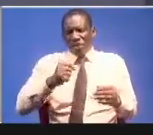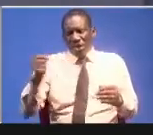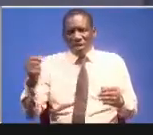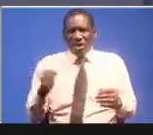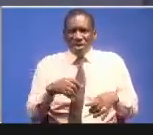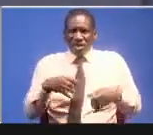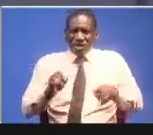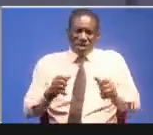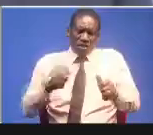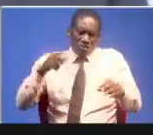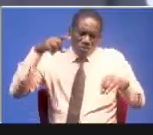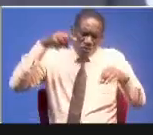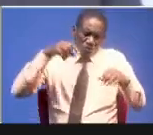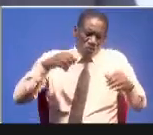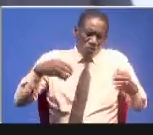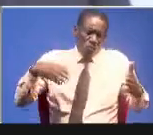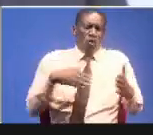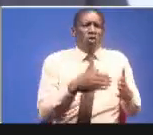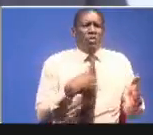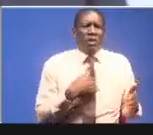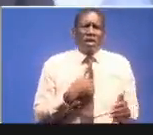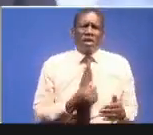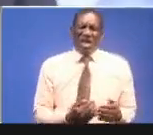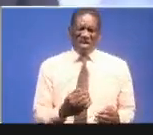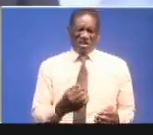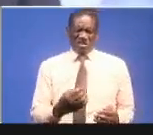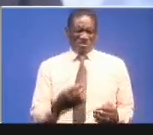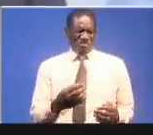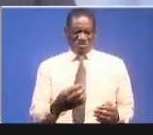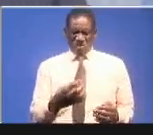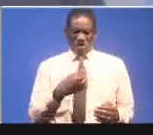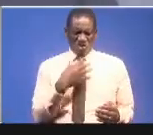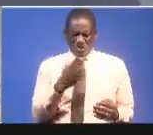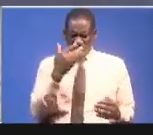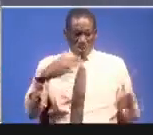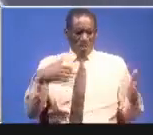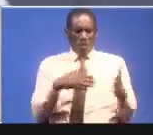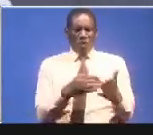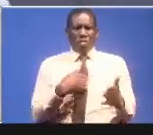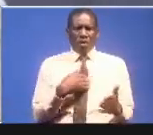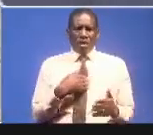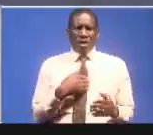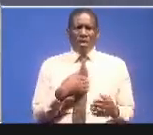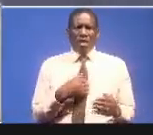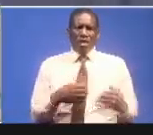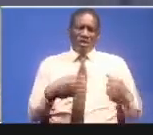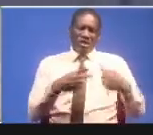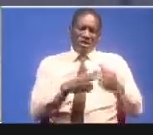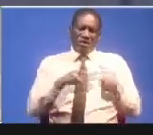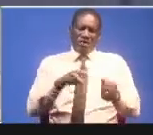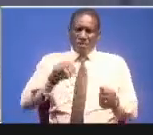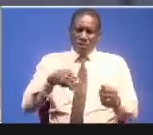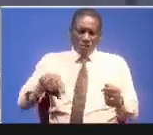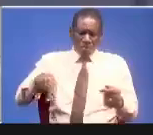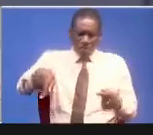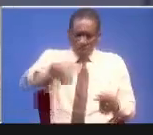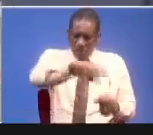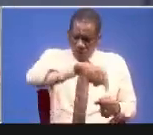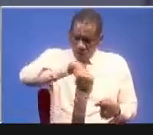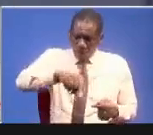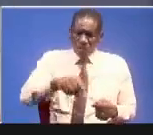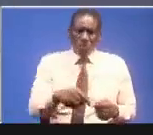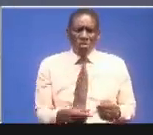kuniingia nikashindwa kwa vipi, kwani kwa nini inaniingia na mbele yake hakuna gari? Like 70 meters from the roundabout ndio hiyo kitu ina